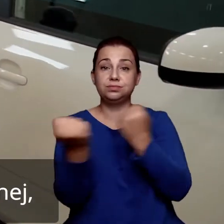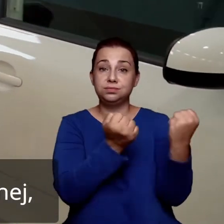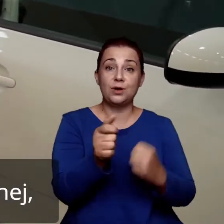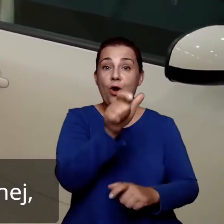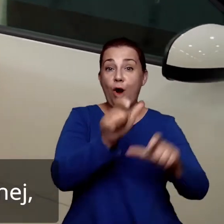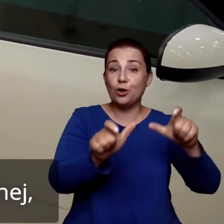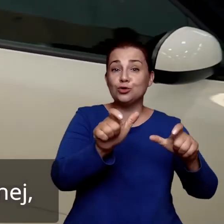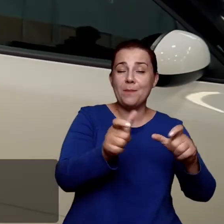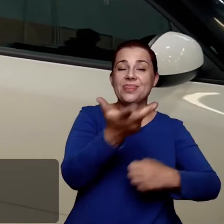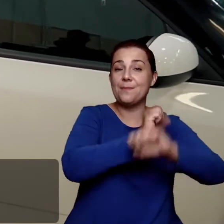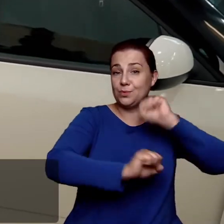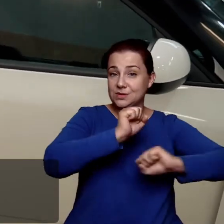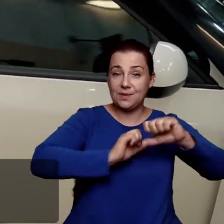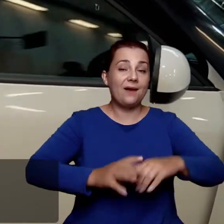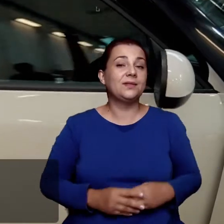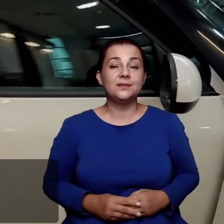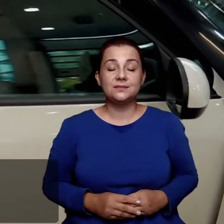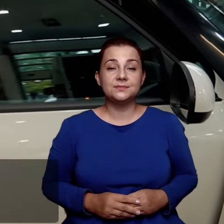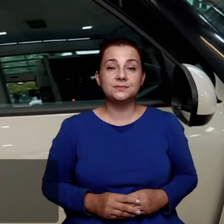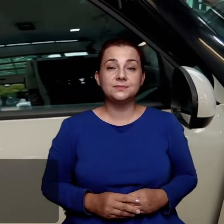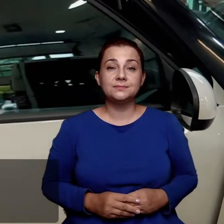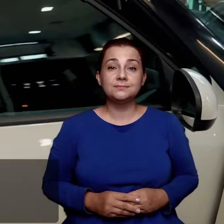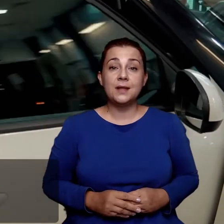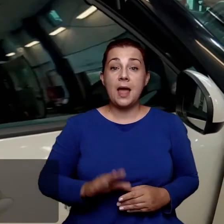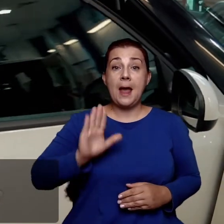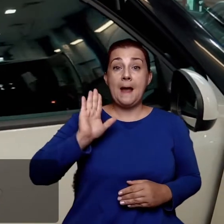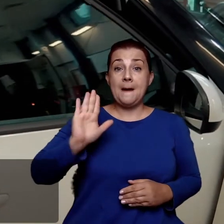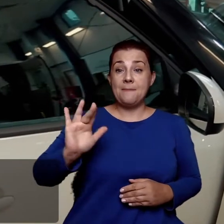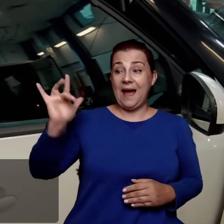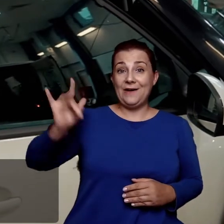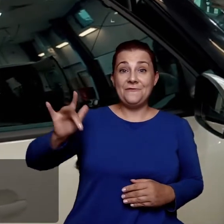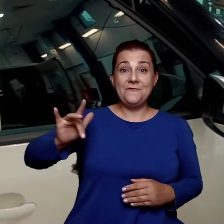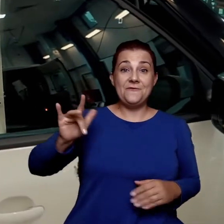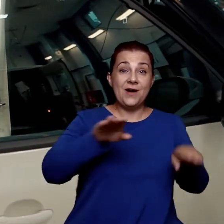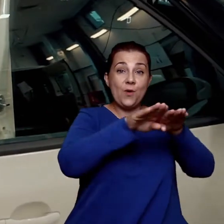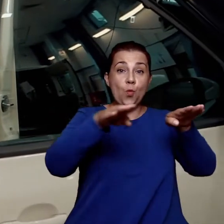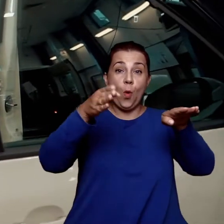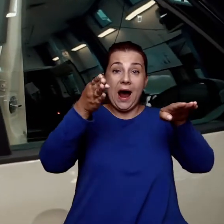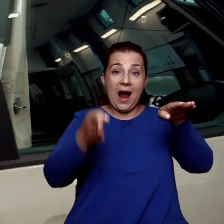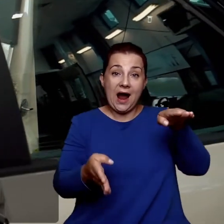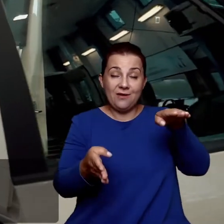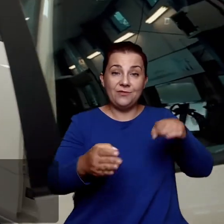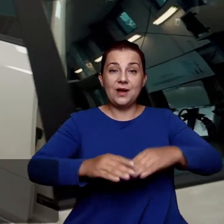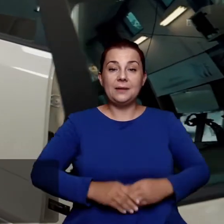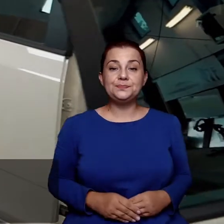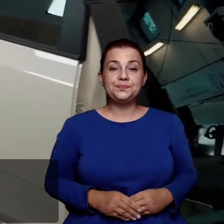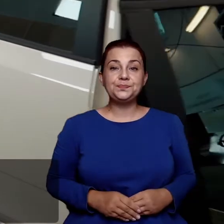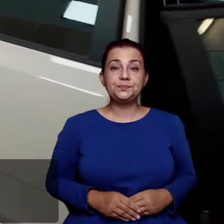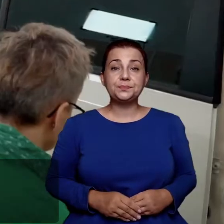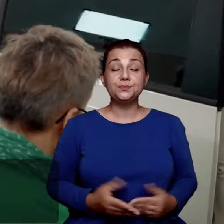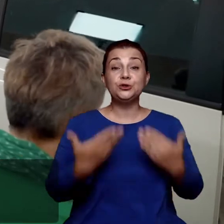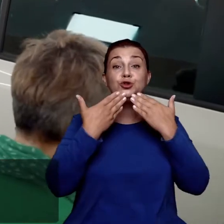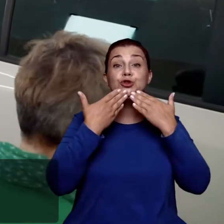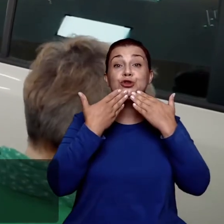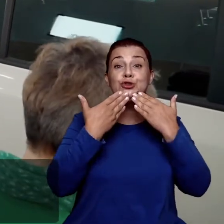niepełnosprawnej, który ma zamontowaną ławkę, która umożliwia